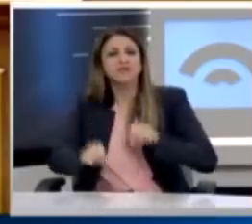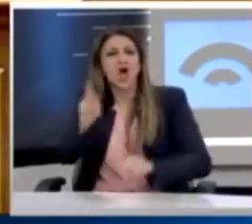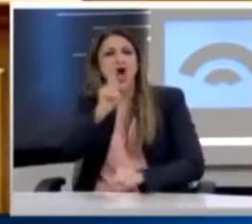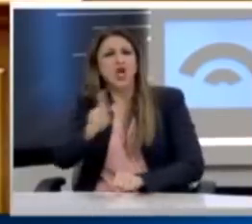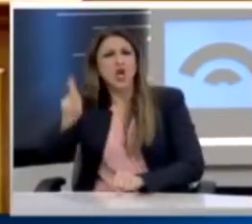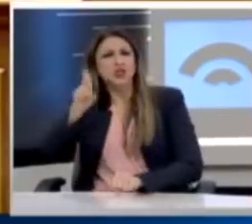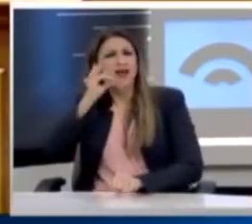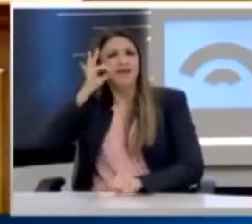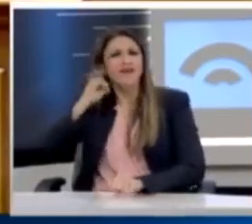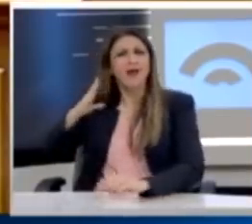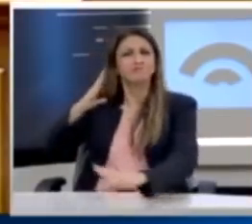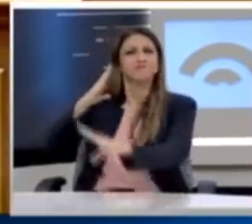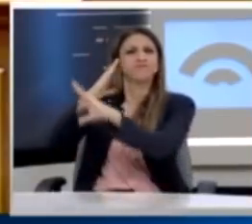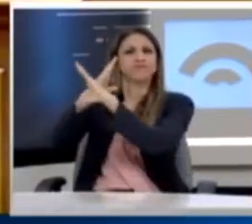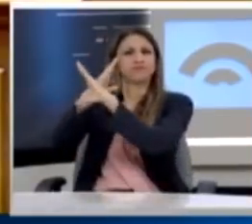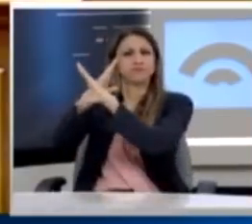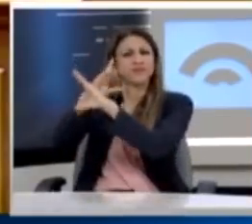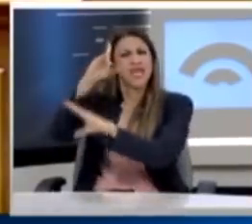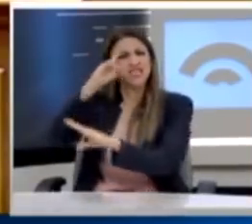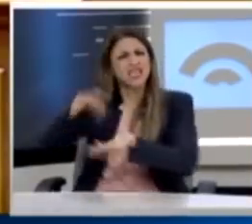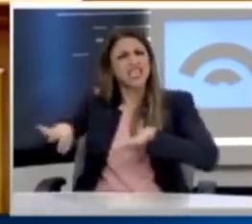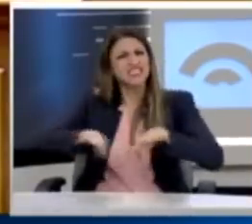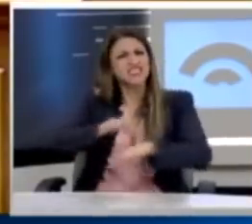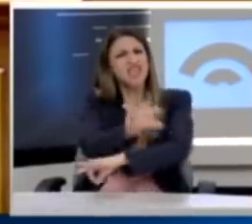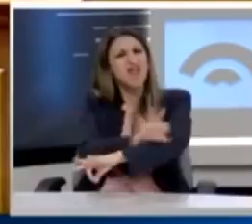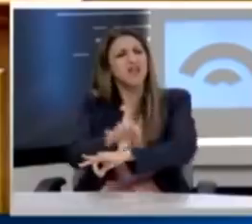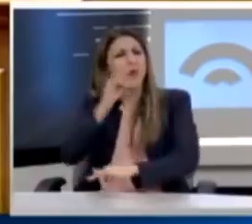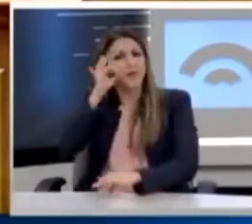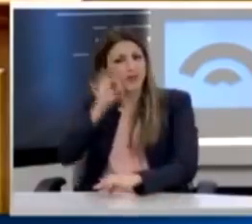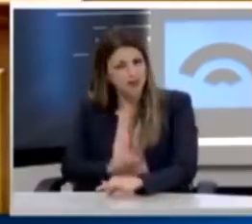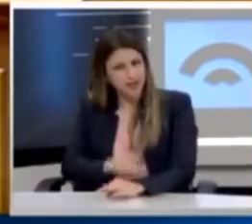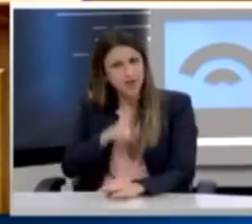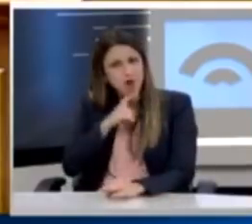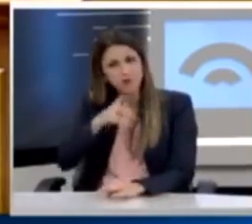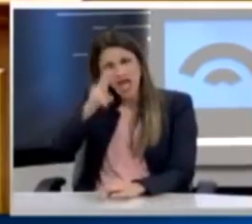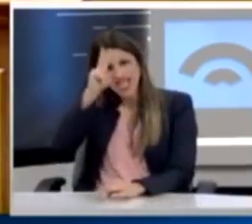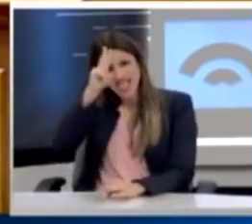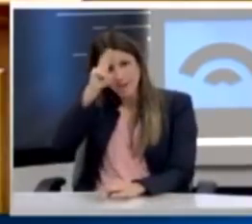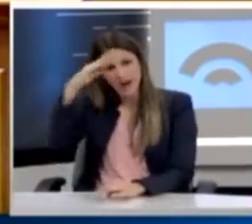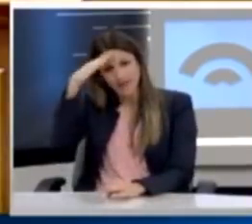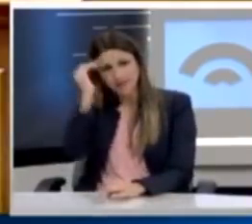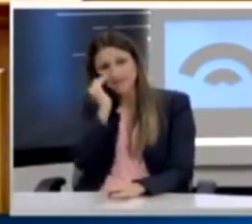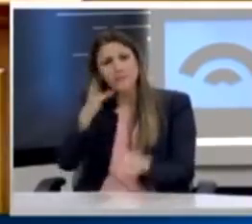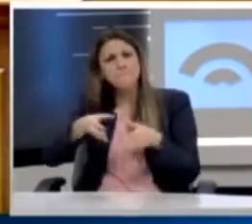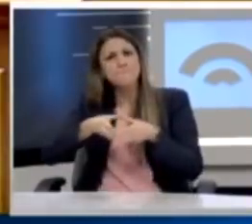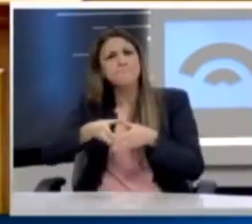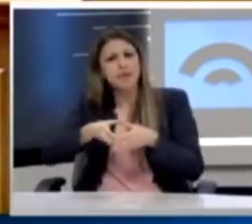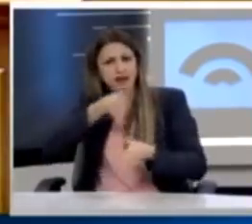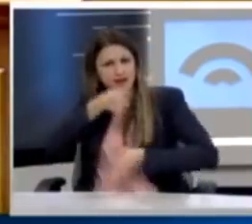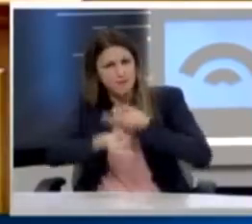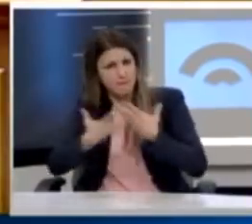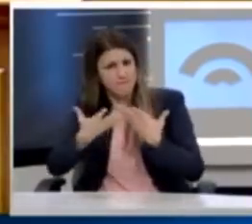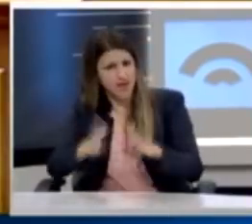Κίνας. Για τα σχέδια της Κίνας στα Βαλκάνια, μάλιστα μίλησε και η κυρία Μέρκελ στην πρόσφατη επίσκεψή της. Γι'